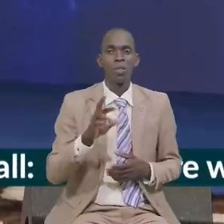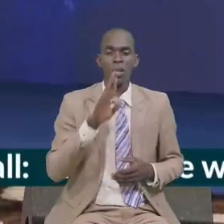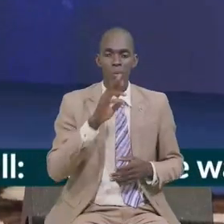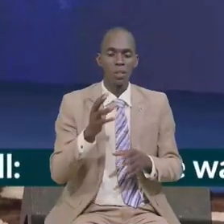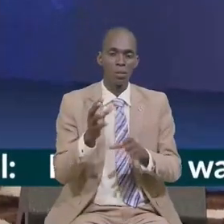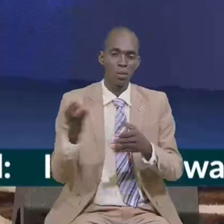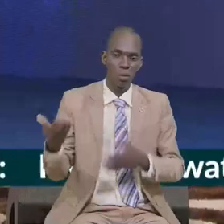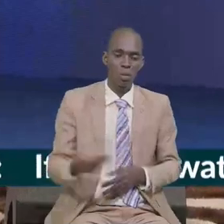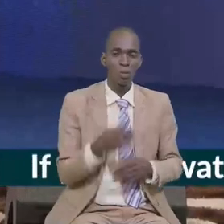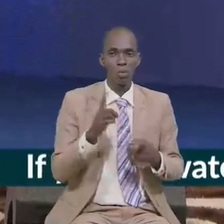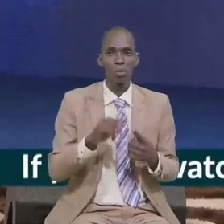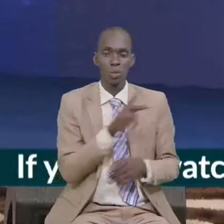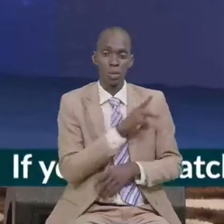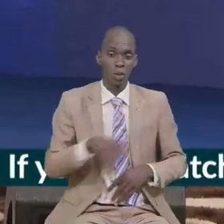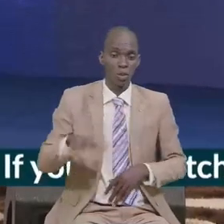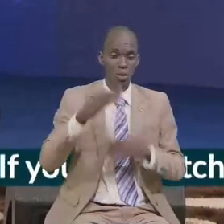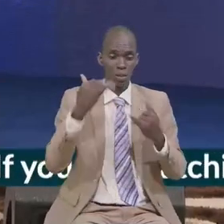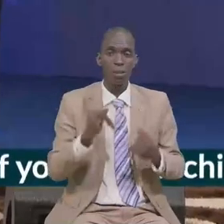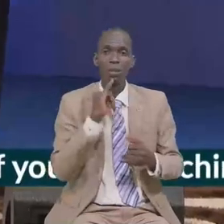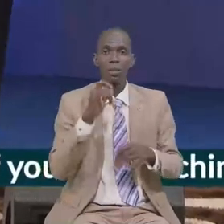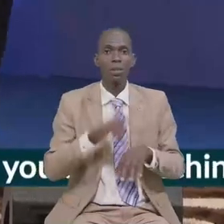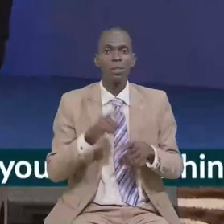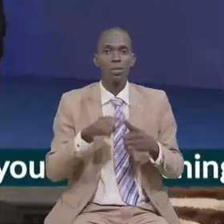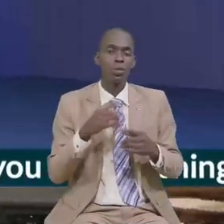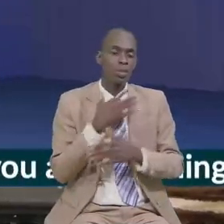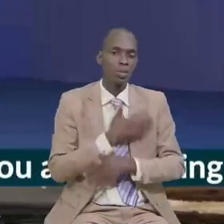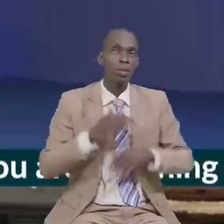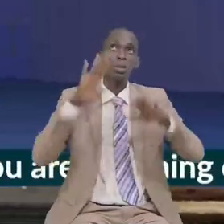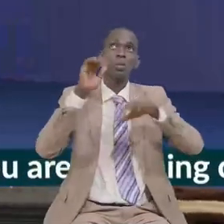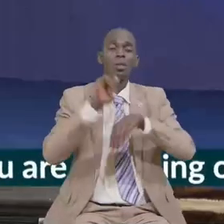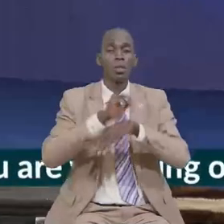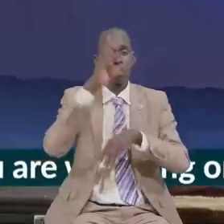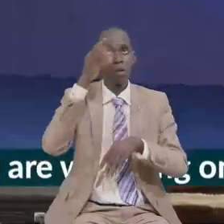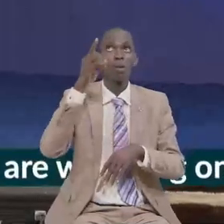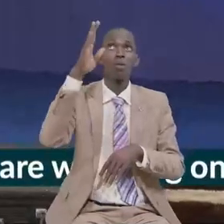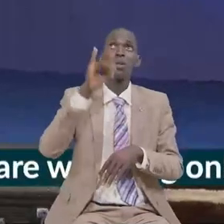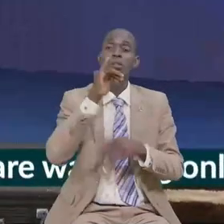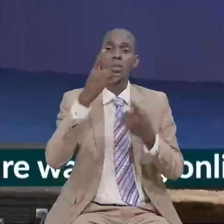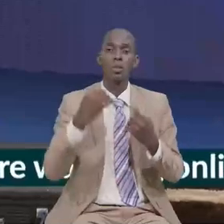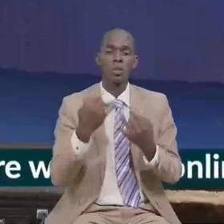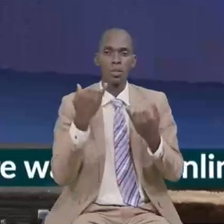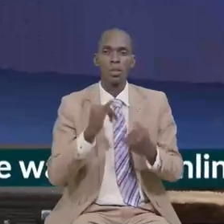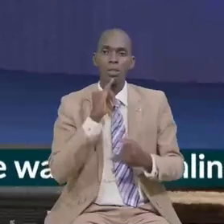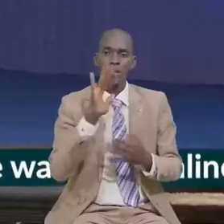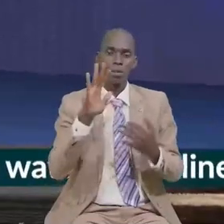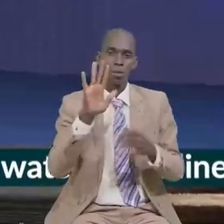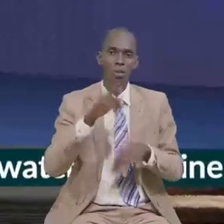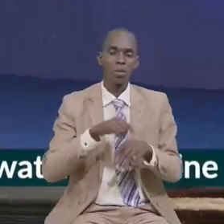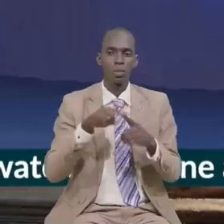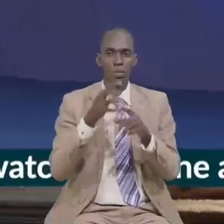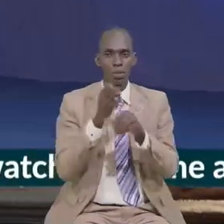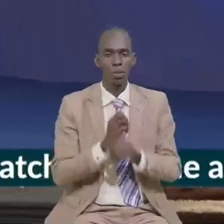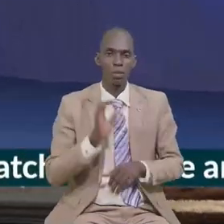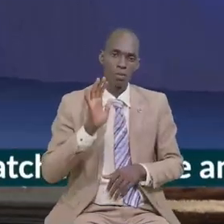Maintenant, l'heure sonne pour que vous jouissiez des miracles de Dieu. L'homme de Dieu vient.